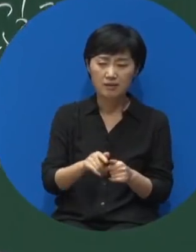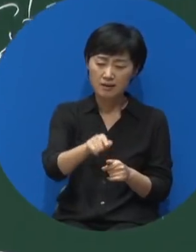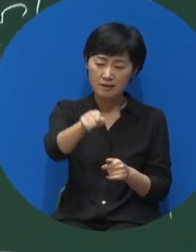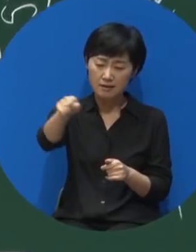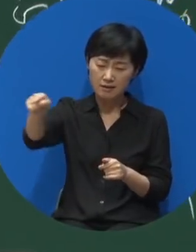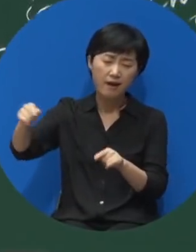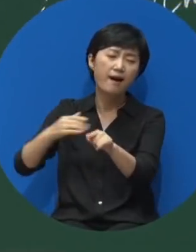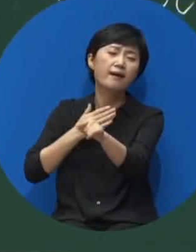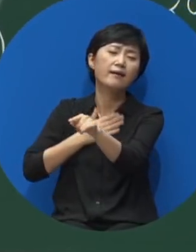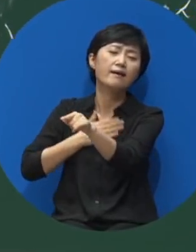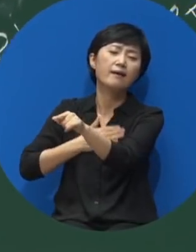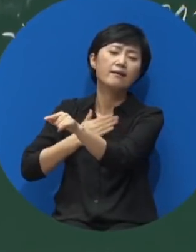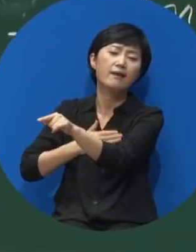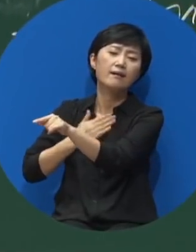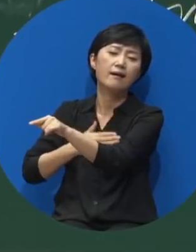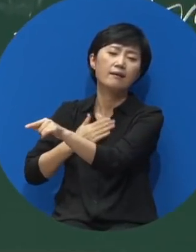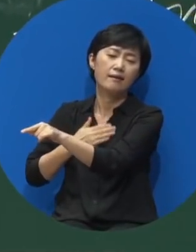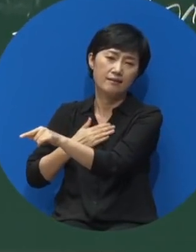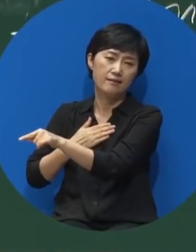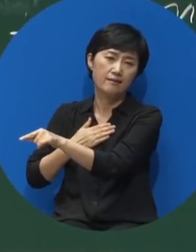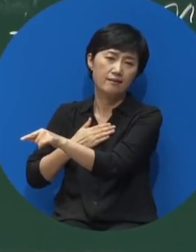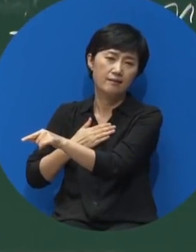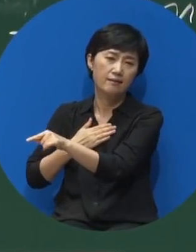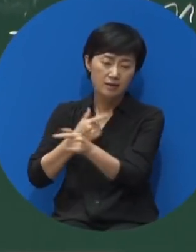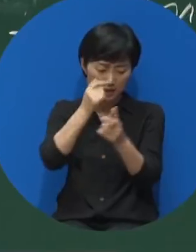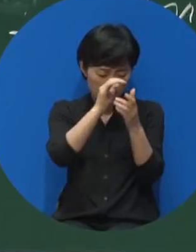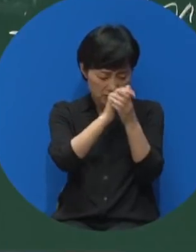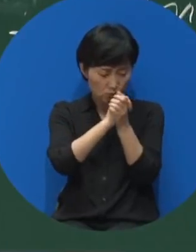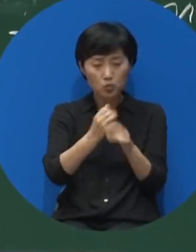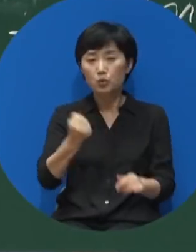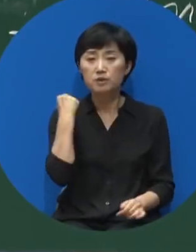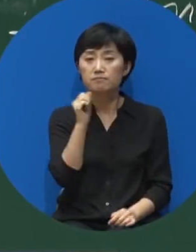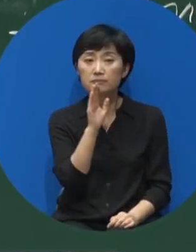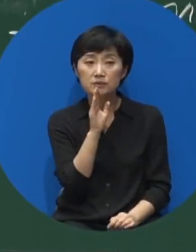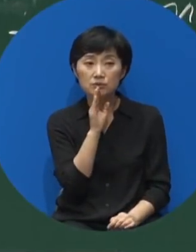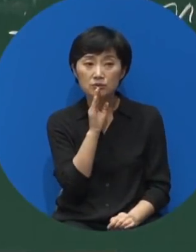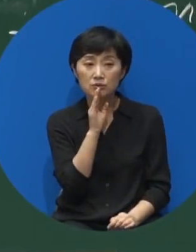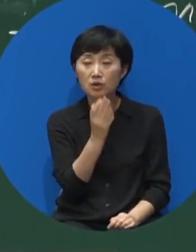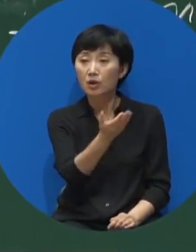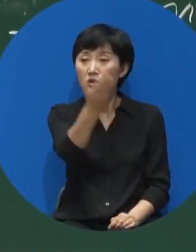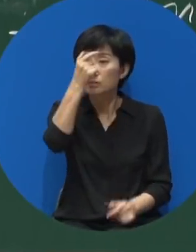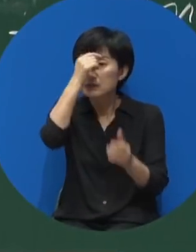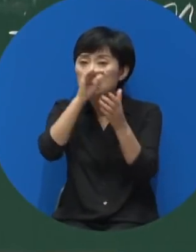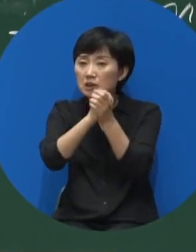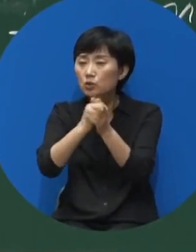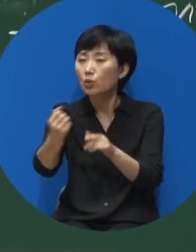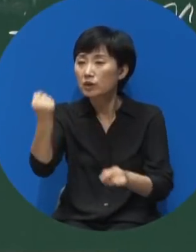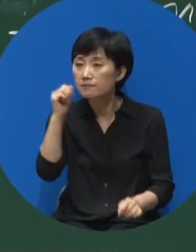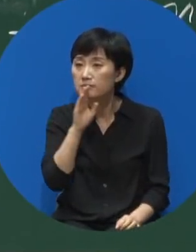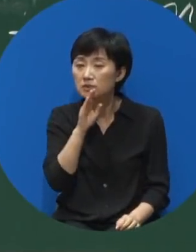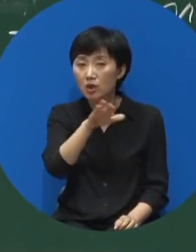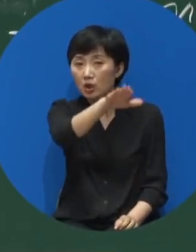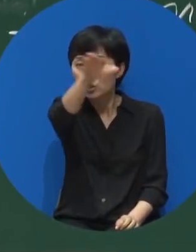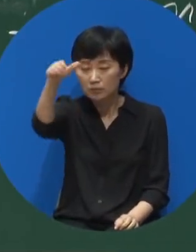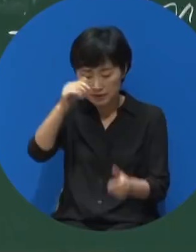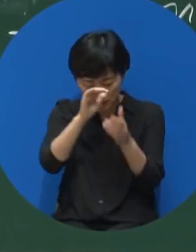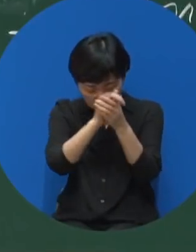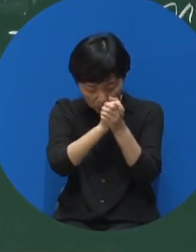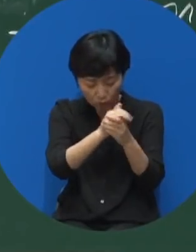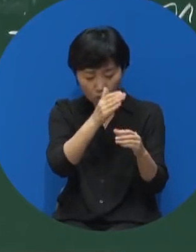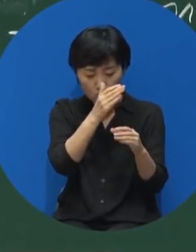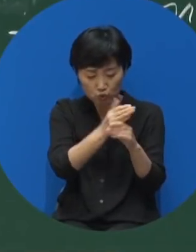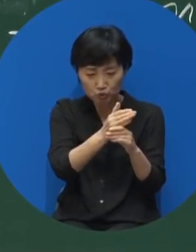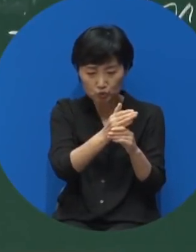他会什么都不去做吗? 여러분 이게 기도입니다. 这就是祷告. 기도 모르는 사람들이 너무 많잖아요. 有很多人不知道祷告. 여러분이 기도하고 있는 동안에